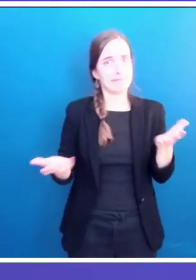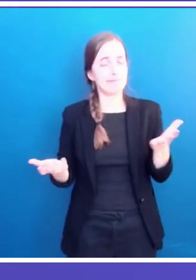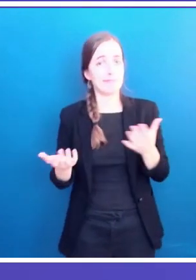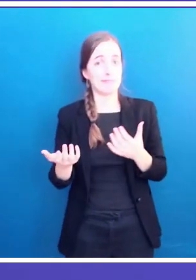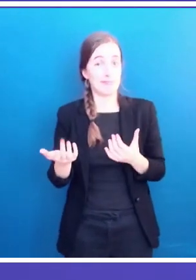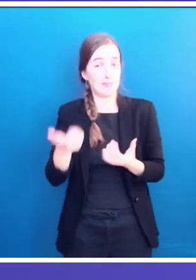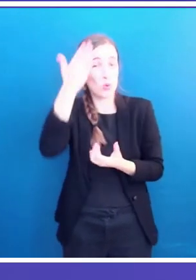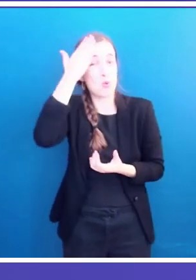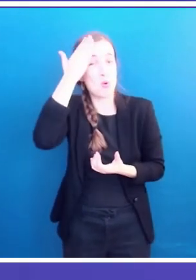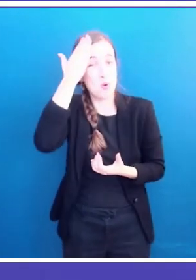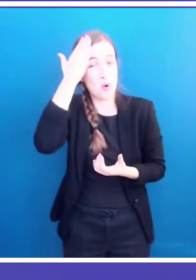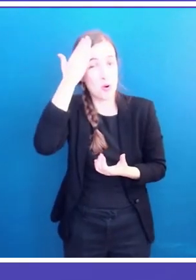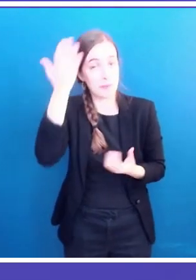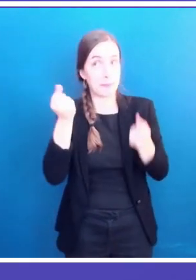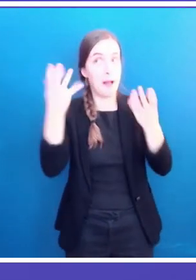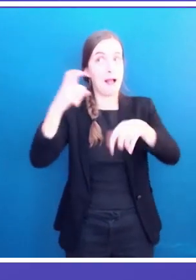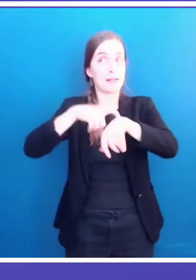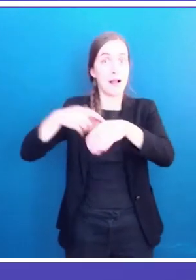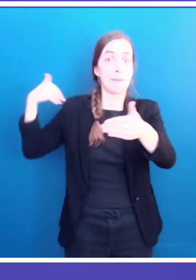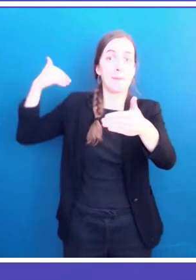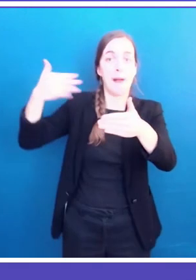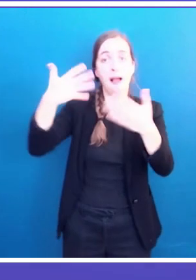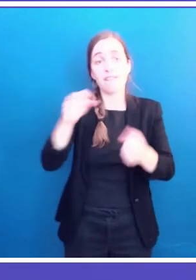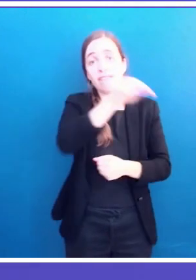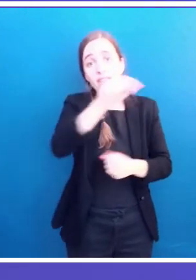الإتجار جريمة عابرة للحدود،